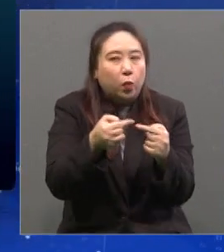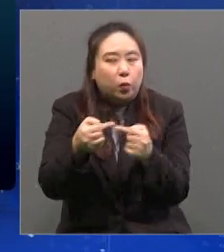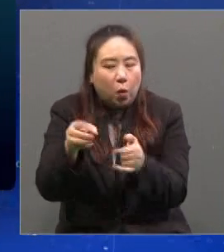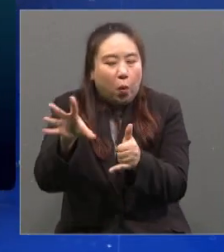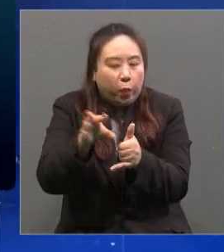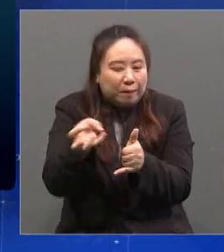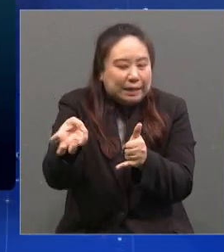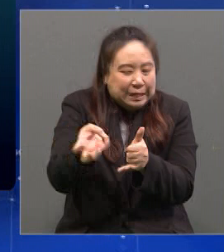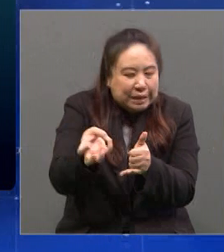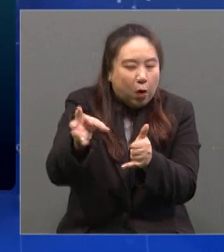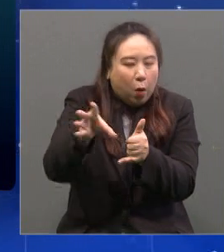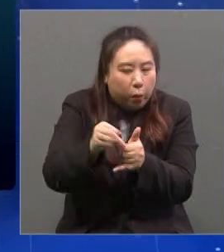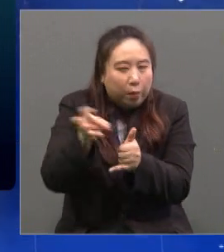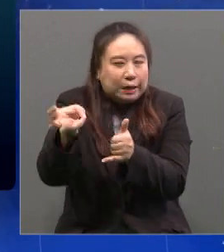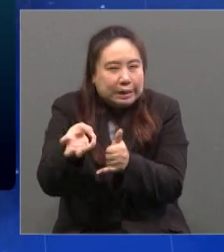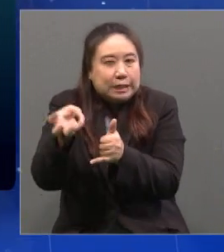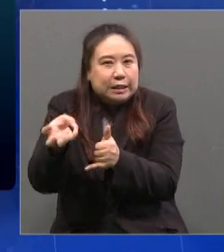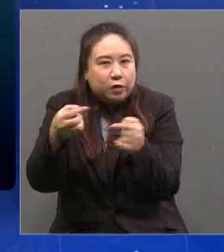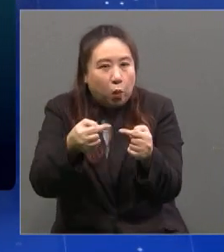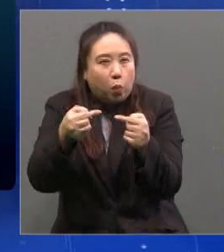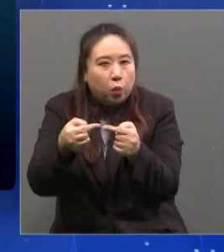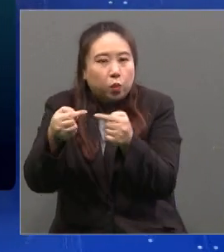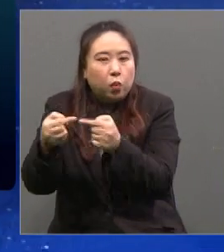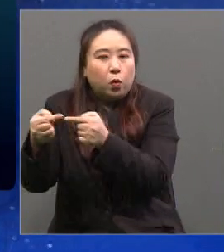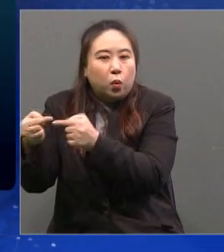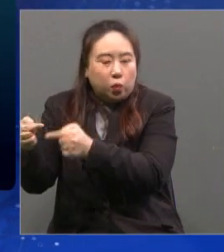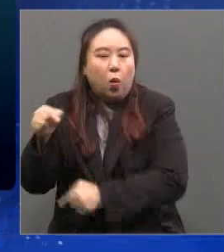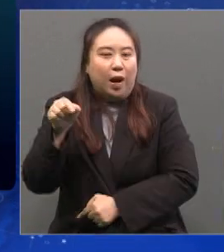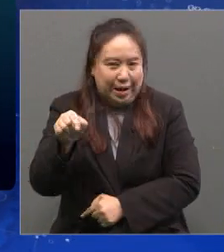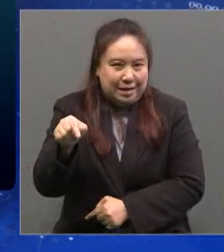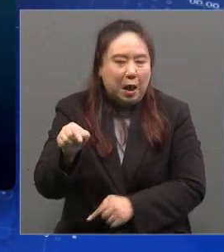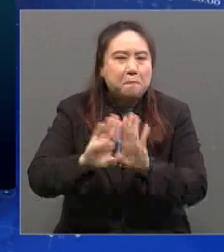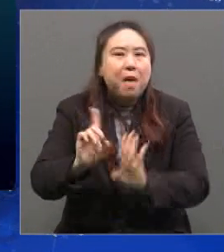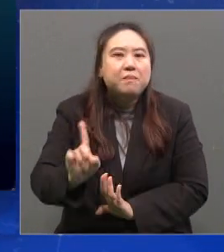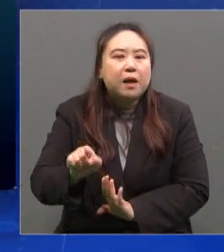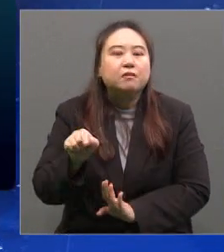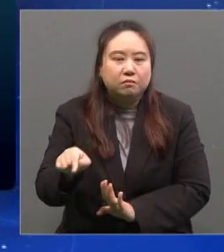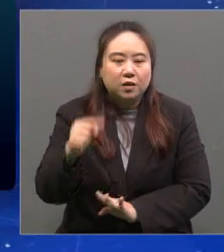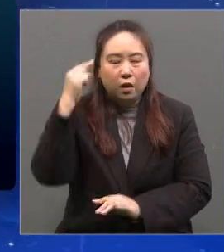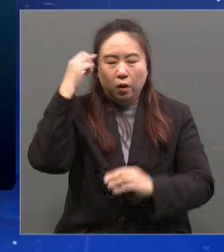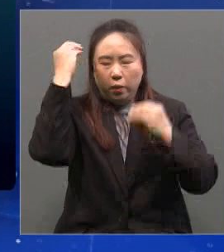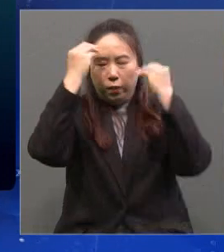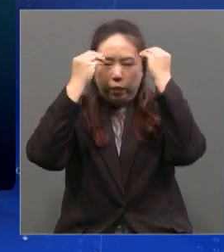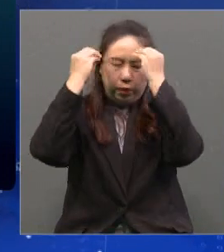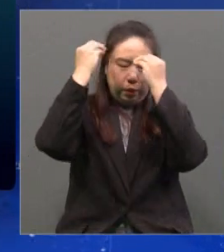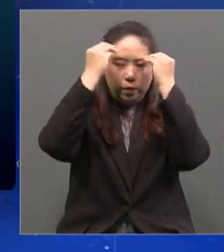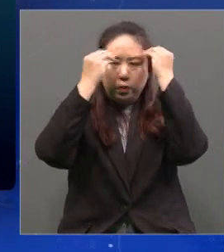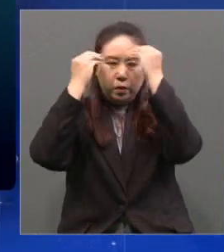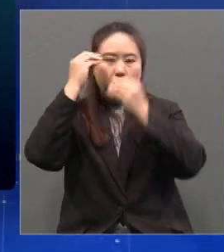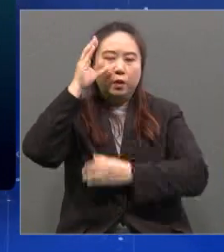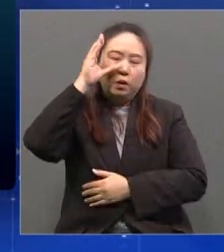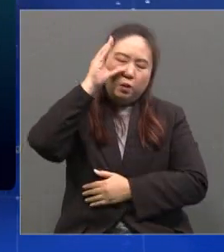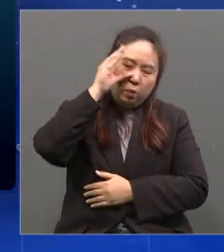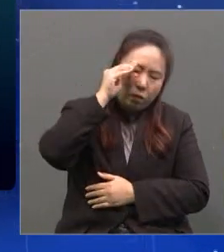ณที่น้อยแต่ติดต่อเป็นระยะเวลานานนั่นเองอาการเนี่ยก็จะมีลักษณะของปวดศีรษะง่วงซึม